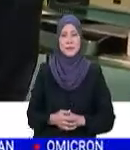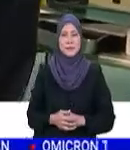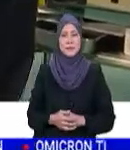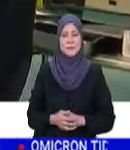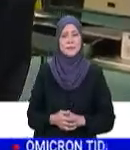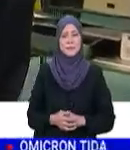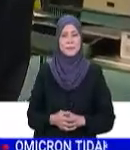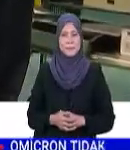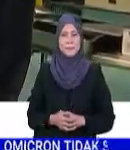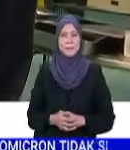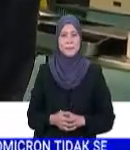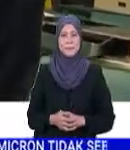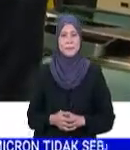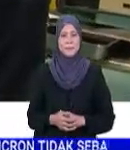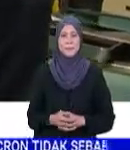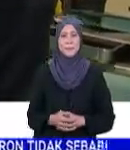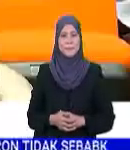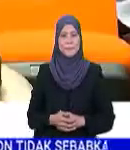hai hai